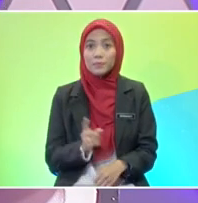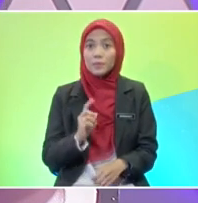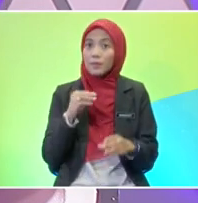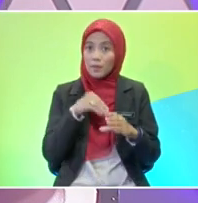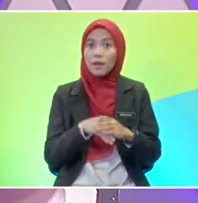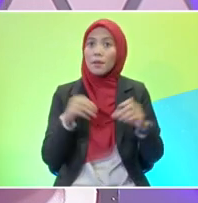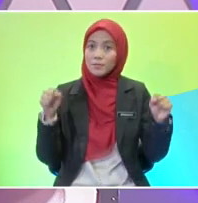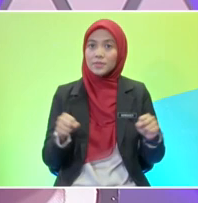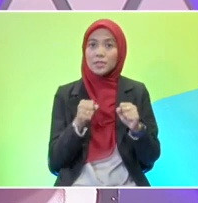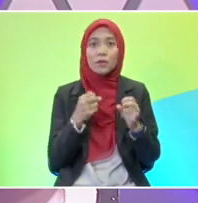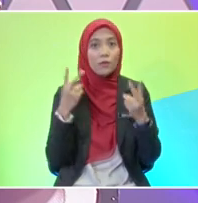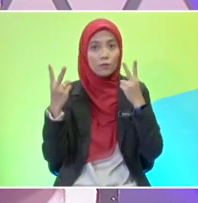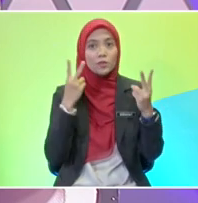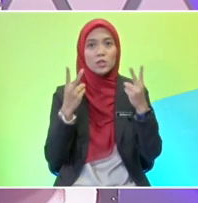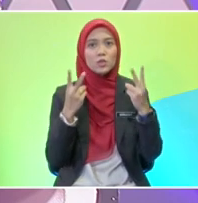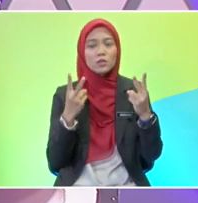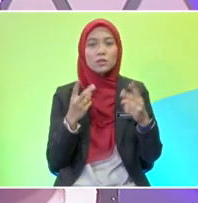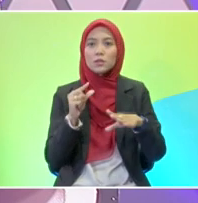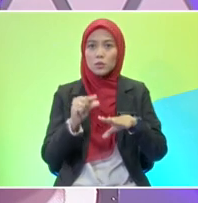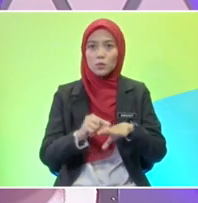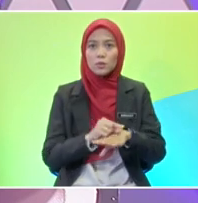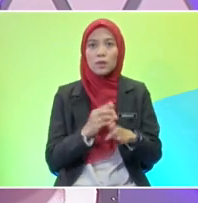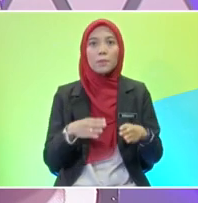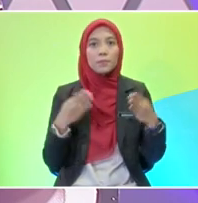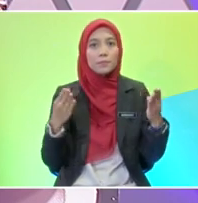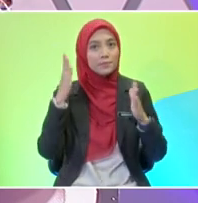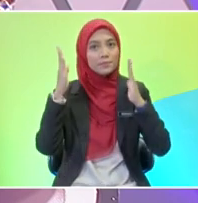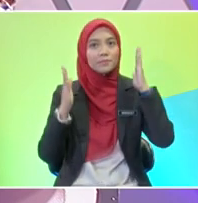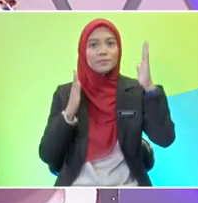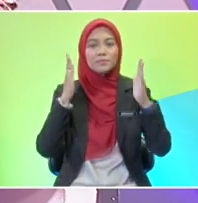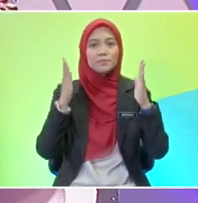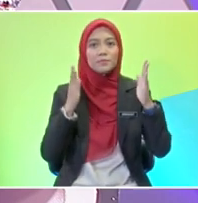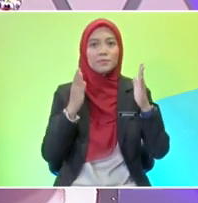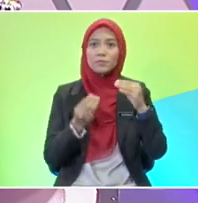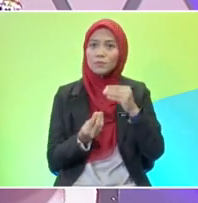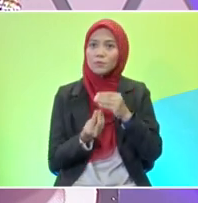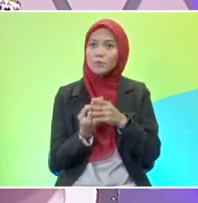dalam pendidikan seni visual juga kita mengaplikasikan bahasa Melayu tumbuh